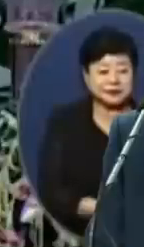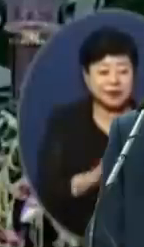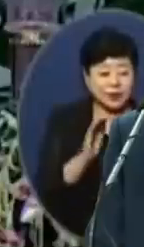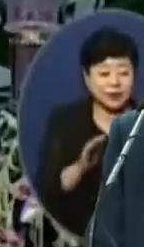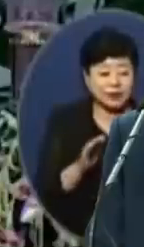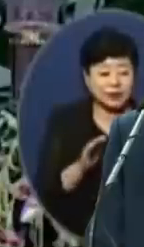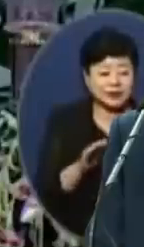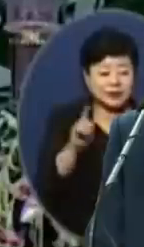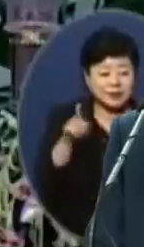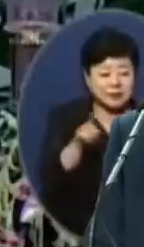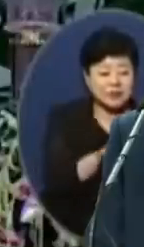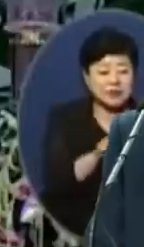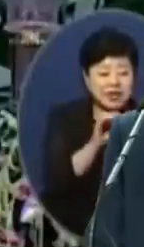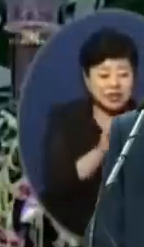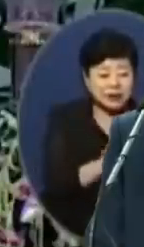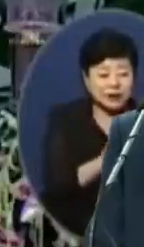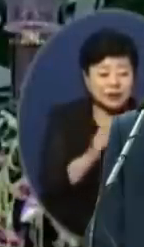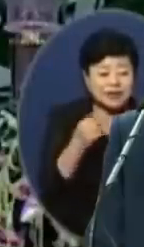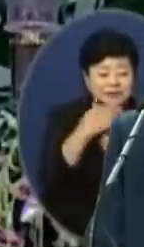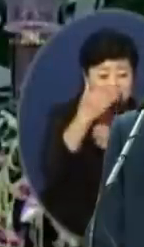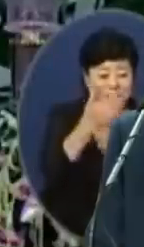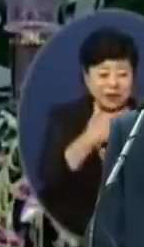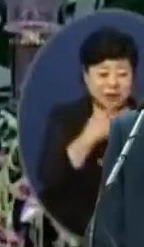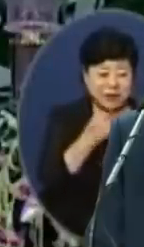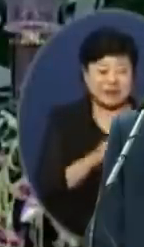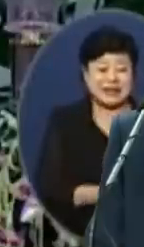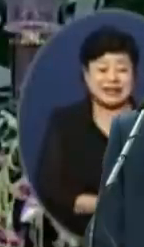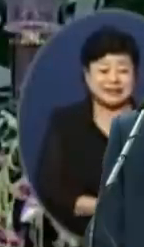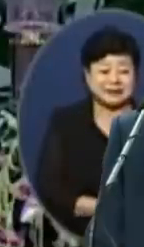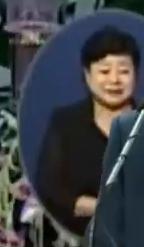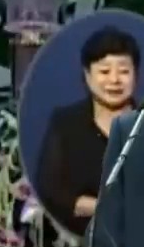오늘은 믿음의 기도라는 제목으로 은혜를 나누고자 합니다.